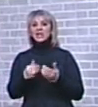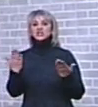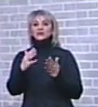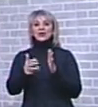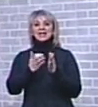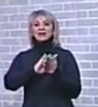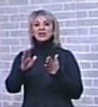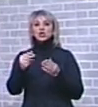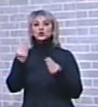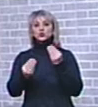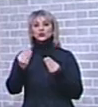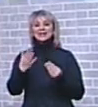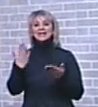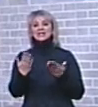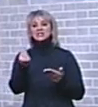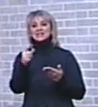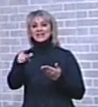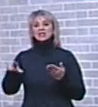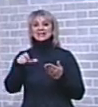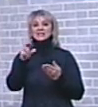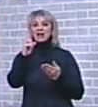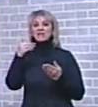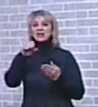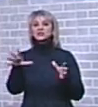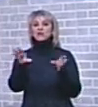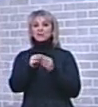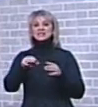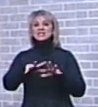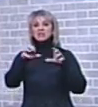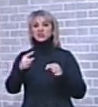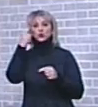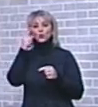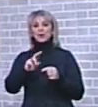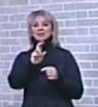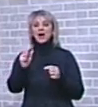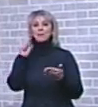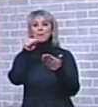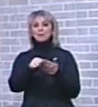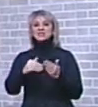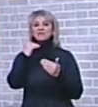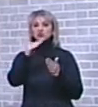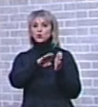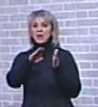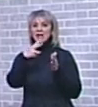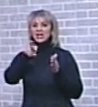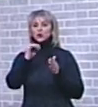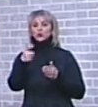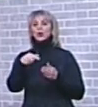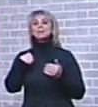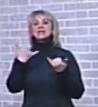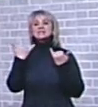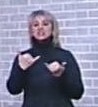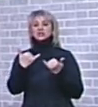Чего не хватает? Шуток или денег? Донские КВНщики вместе с властями думают, как попасть в высшую лигу. Мы